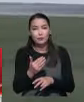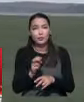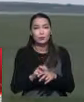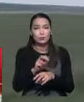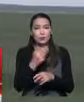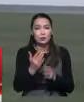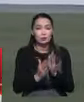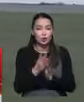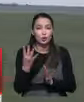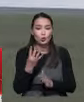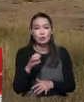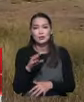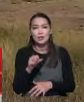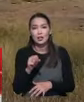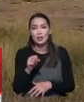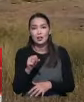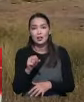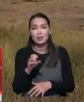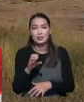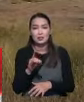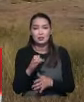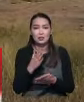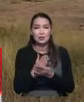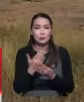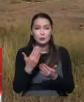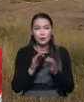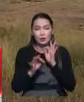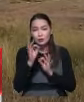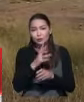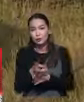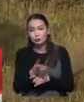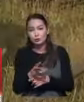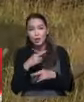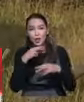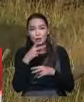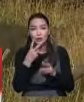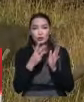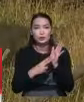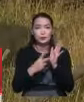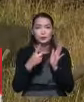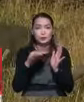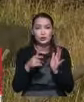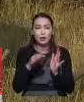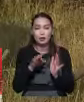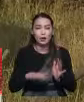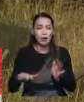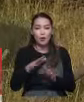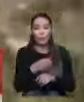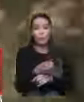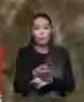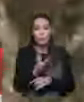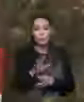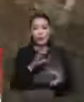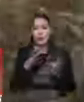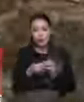өсудің 4-ші сатысында. Сәуір айының ортасынан басталған дәрілеу жұмыстары биыл 271 мың гектар аумақта жүргізілмек. Мамандар биыл